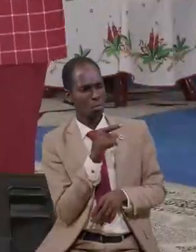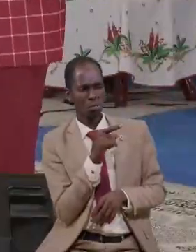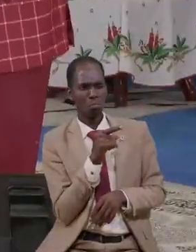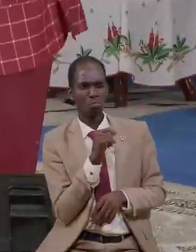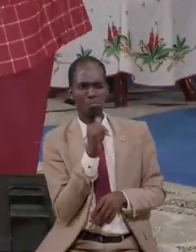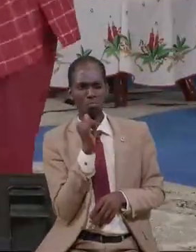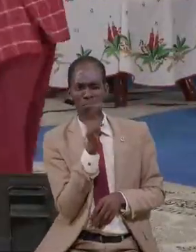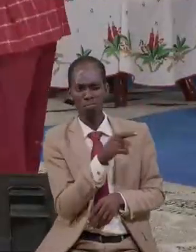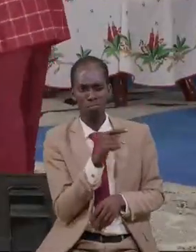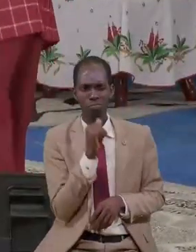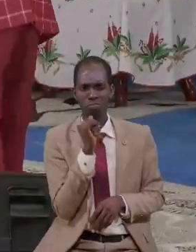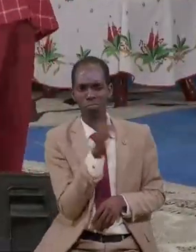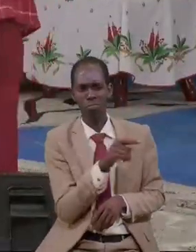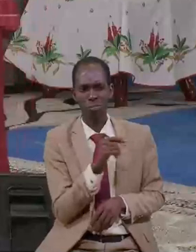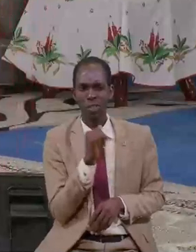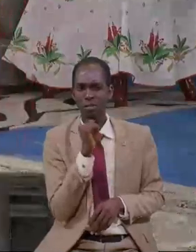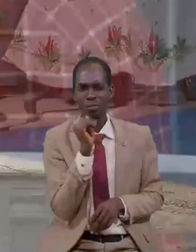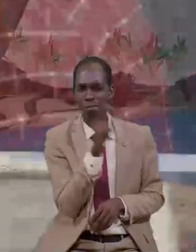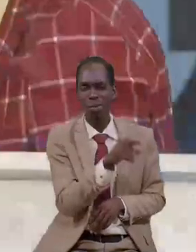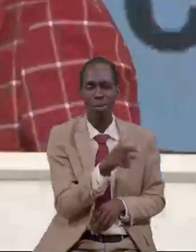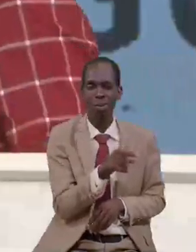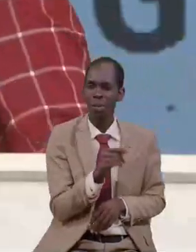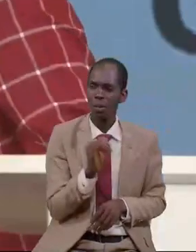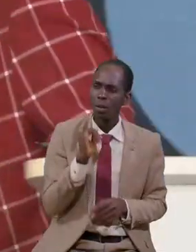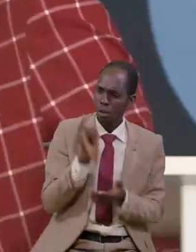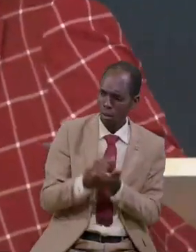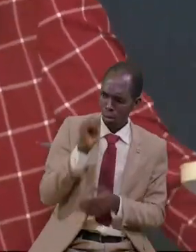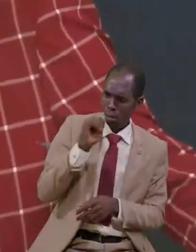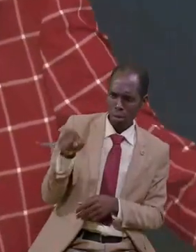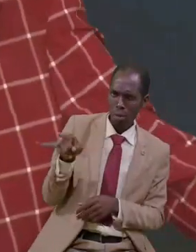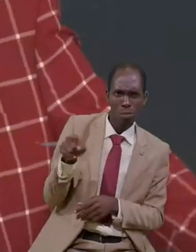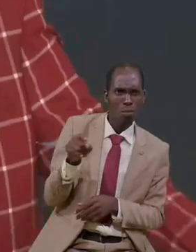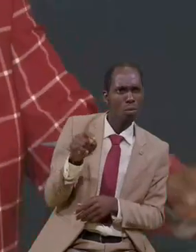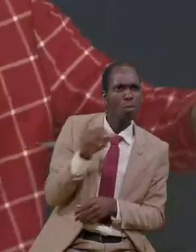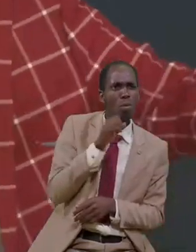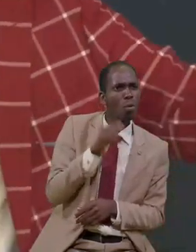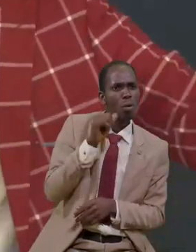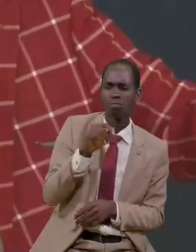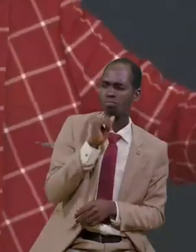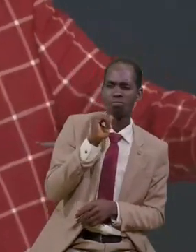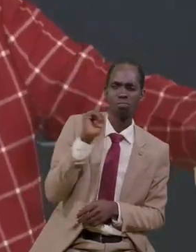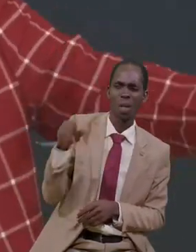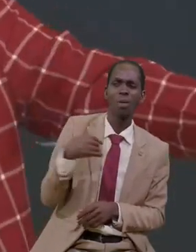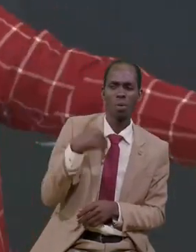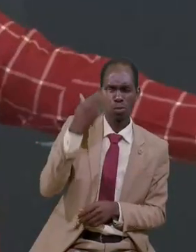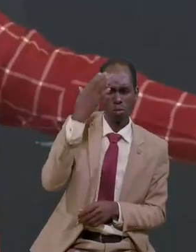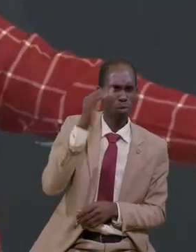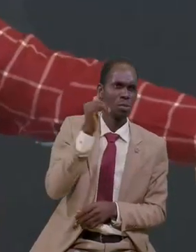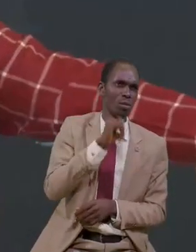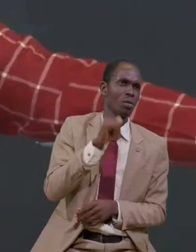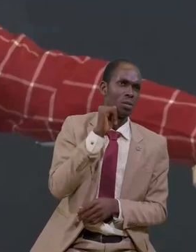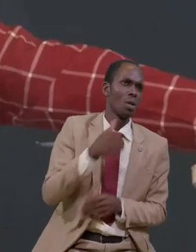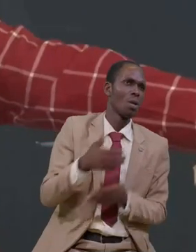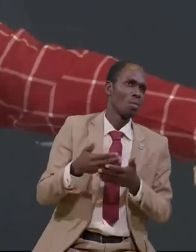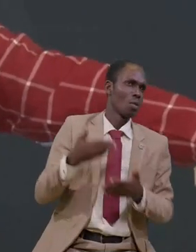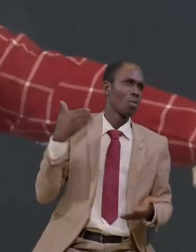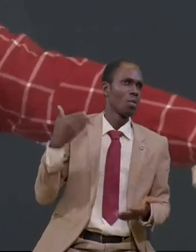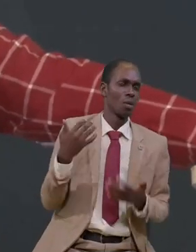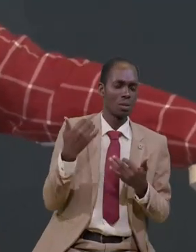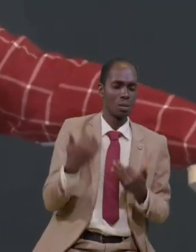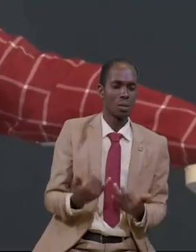ne peut pas être lui. Non, je le connais, non. C'est elle, hein. Non, ce n'est pas elle. Ça ne peut pas être elle. On la connaît, non. Et tu diras, c'est